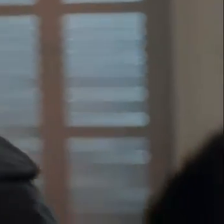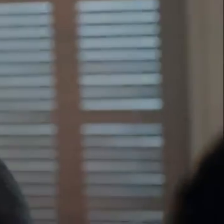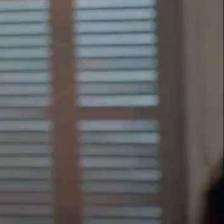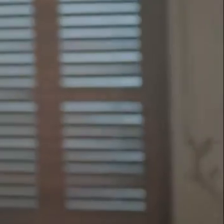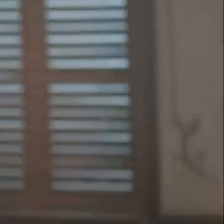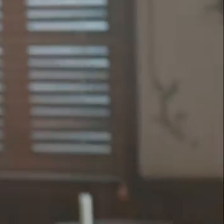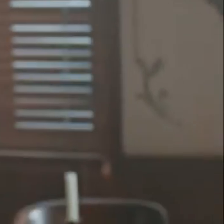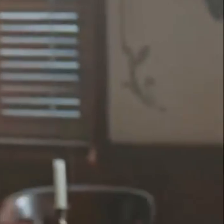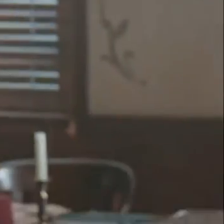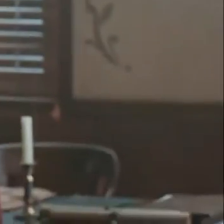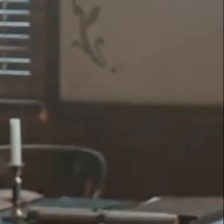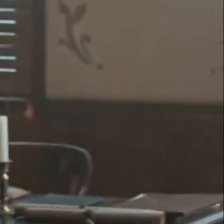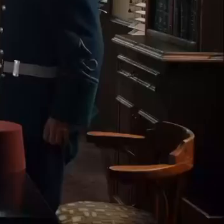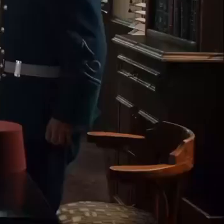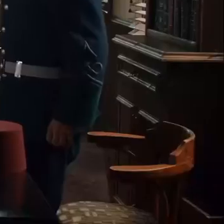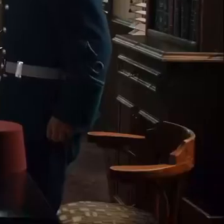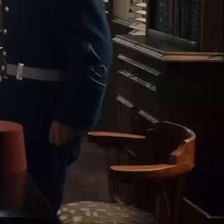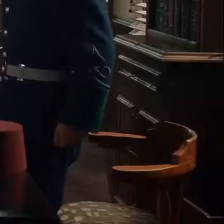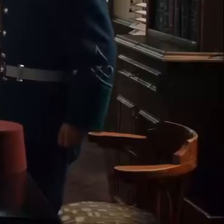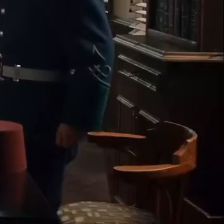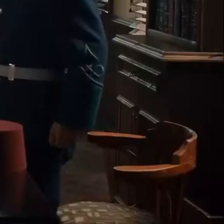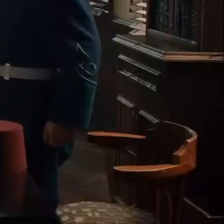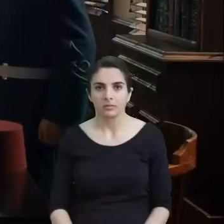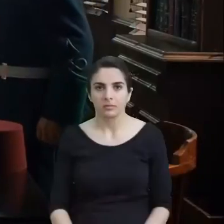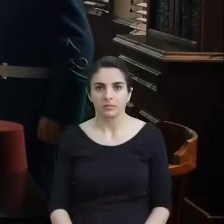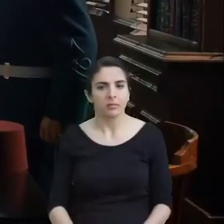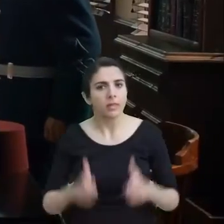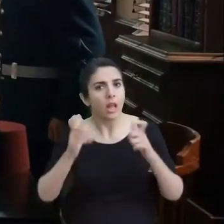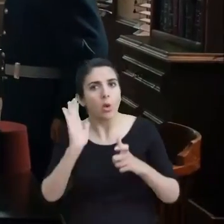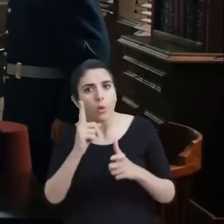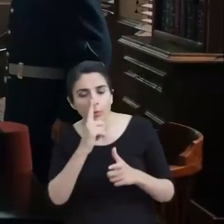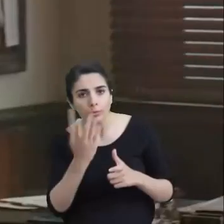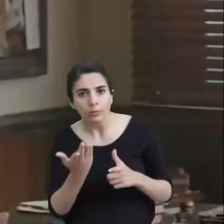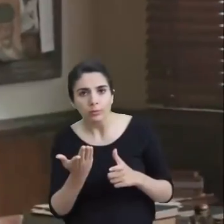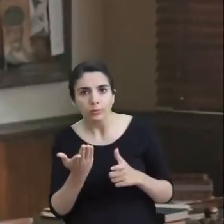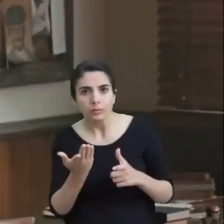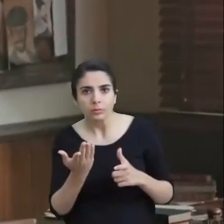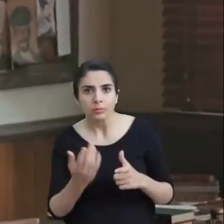Geri yürüdü. Girince kapının sol yanında duran masasından fesini aldı. Nereye amirim?